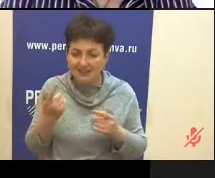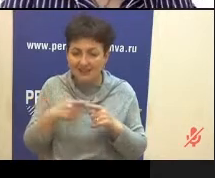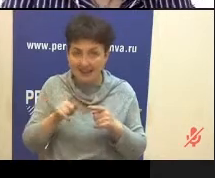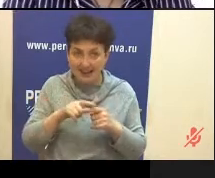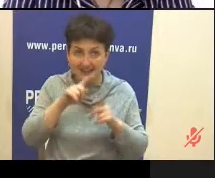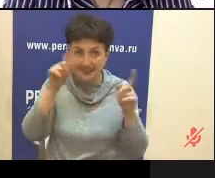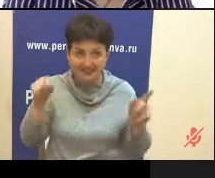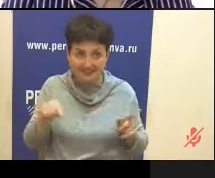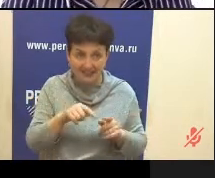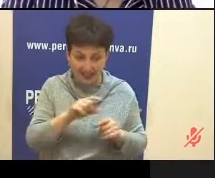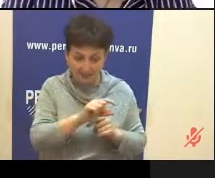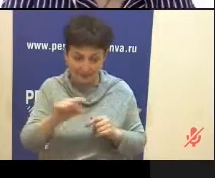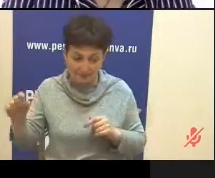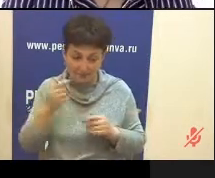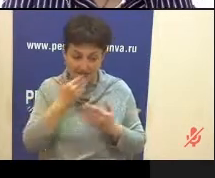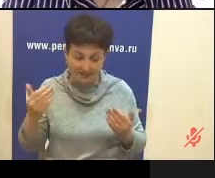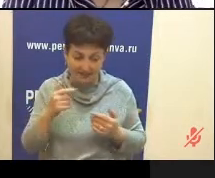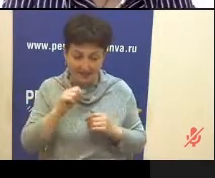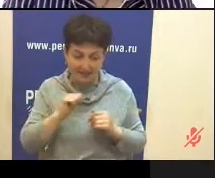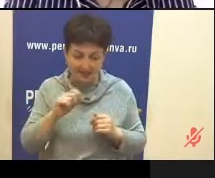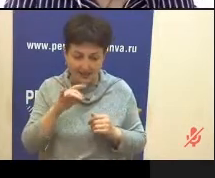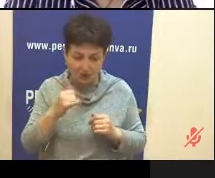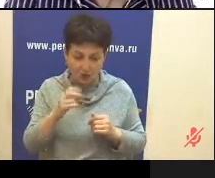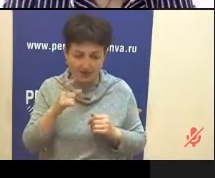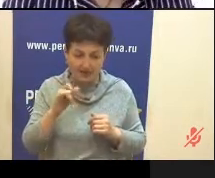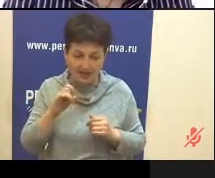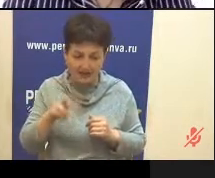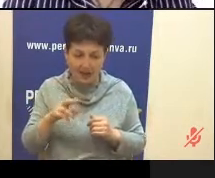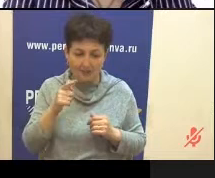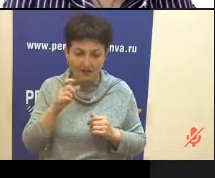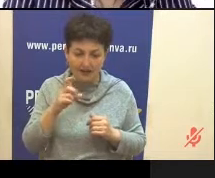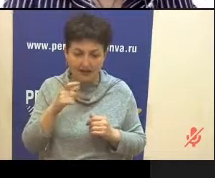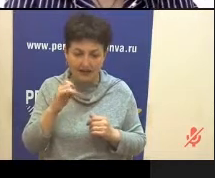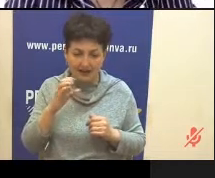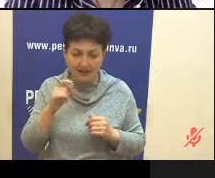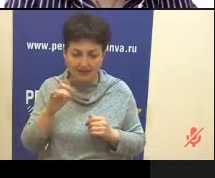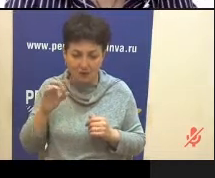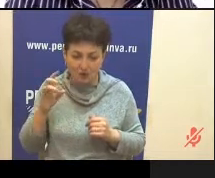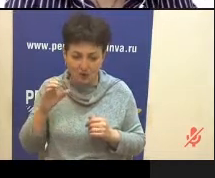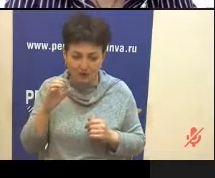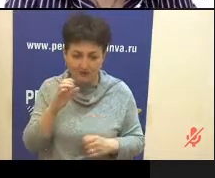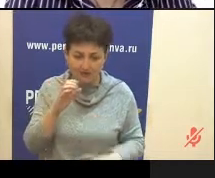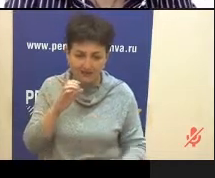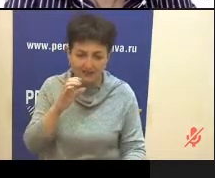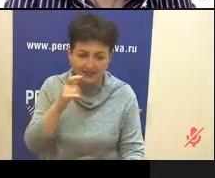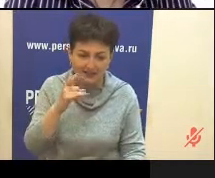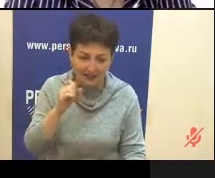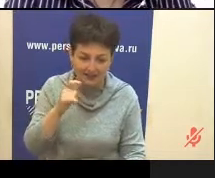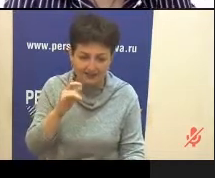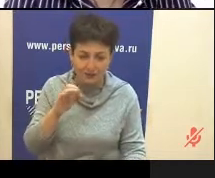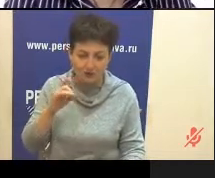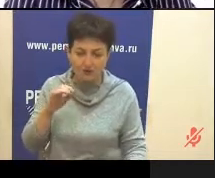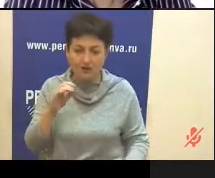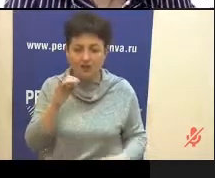Последний на этом слайде буллет. Герой, грандам, грациоза, инженю. Какие-то из этих слов, я надеюсь, вам знакомы. Я просто